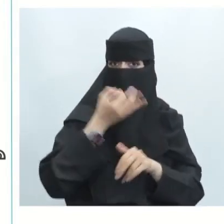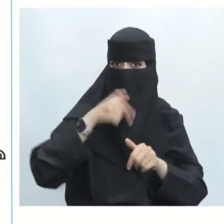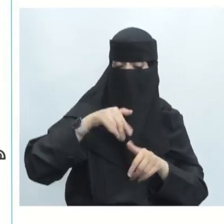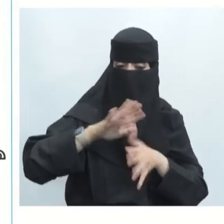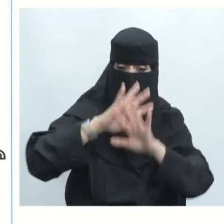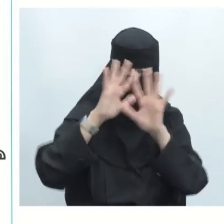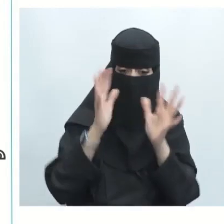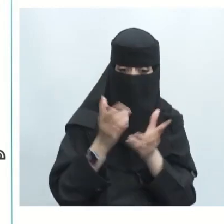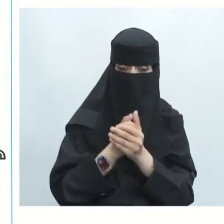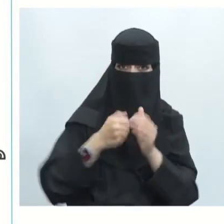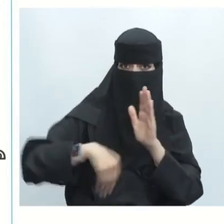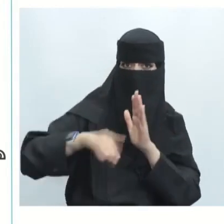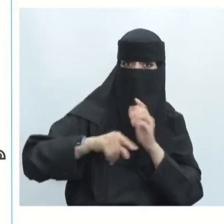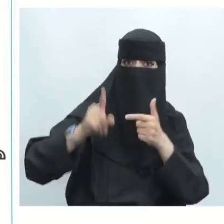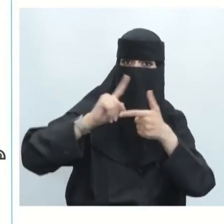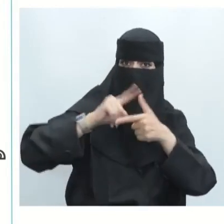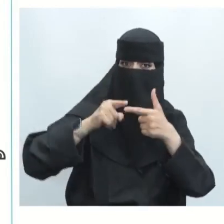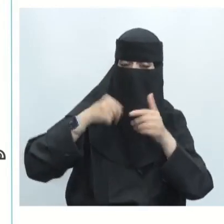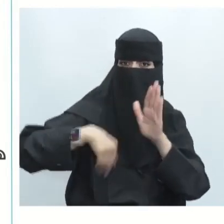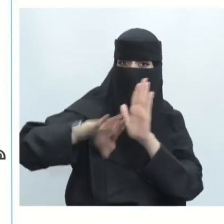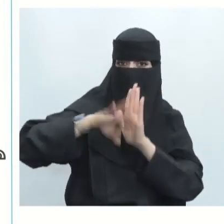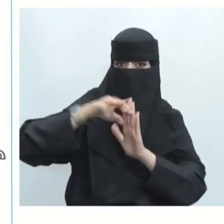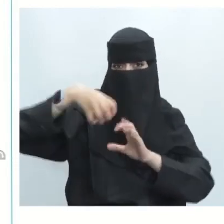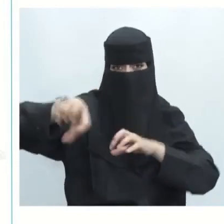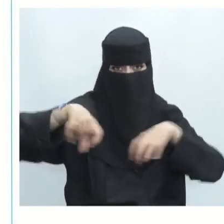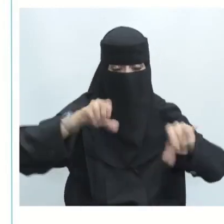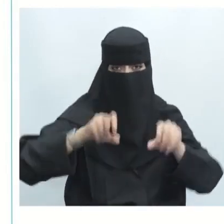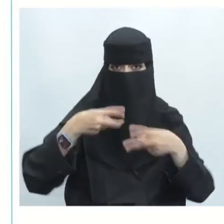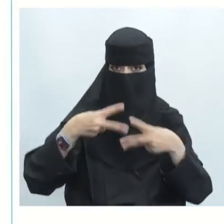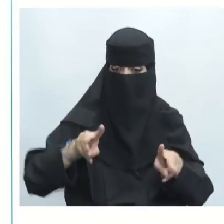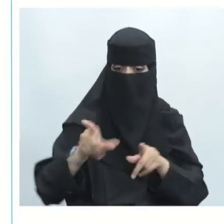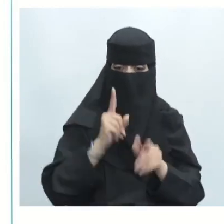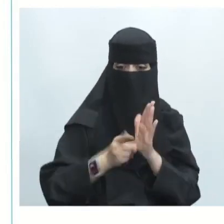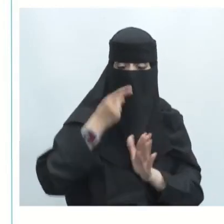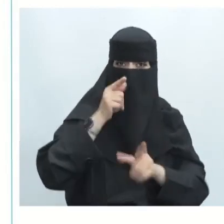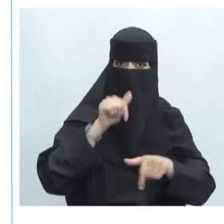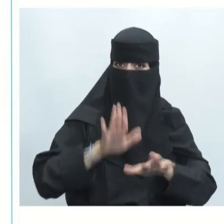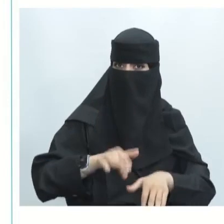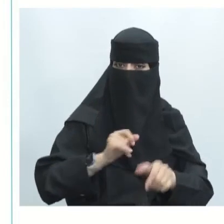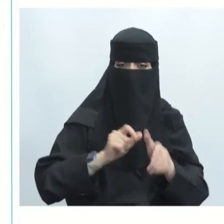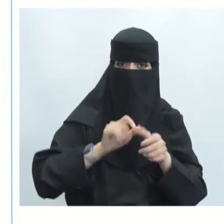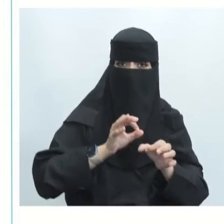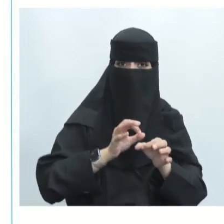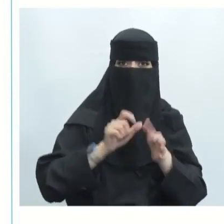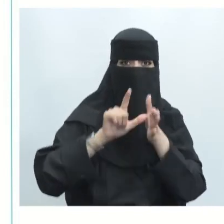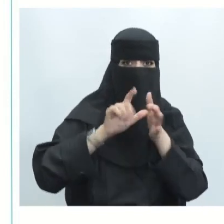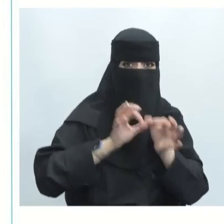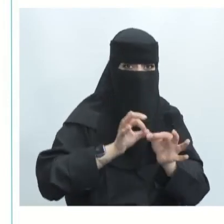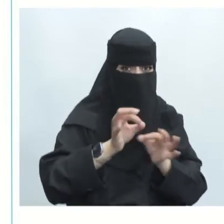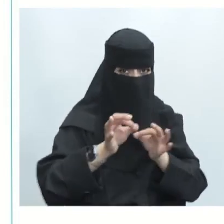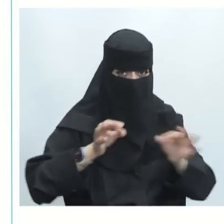عن كل مستوى او كل نوع بشكل منفصل دعونا نبدا بالتخطيط استراتيجيك بلان او